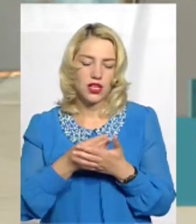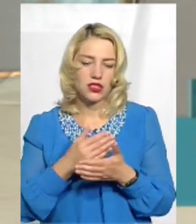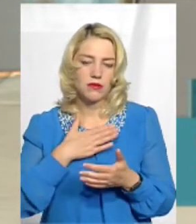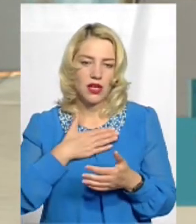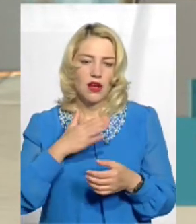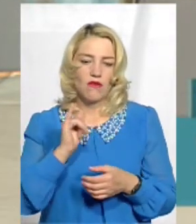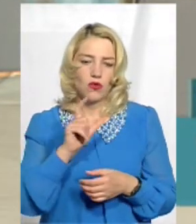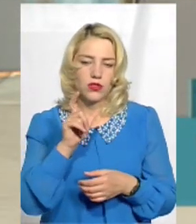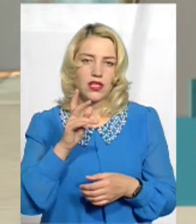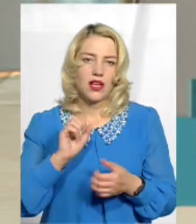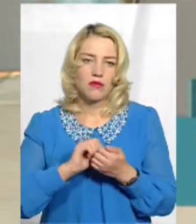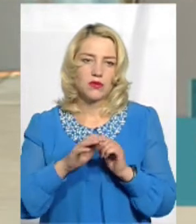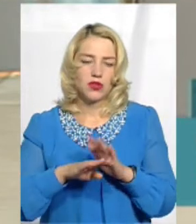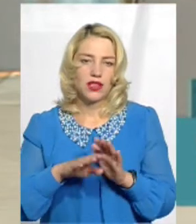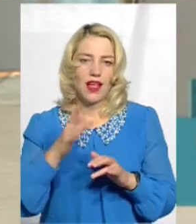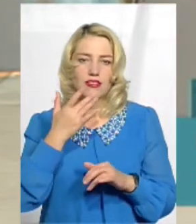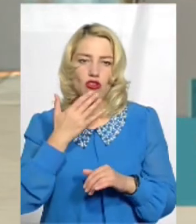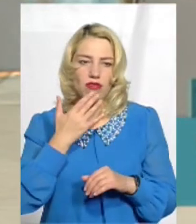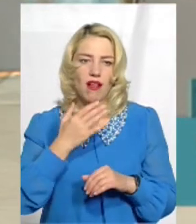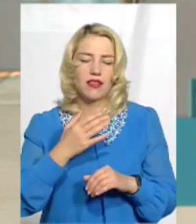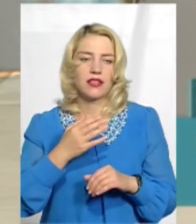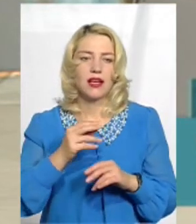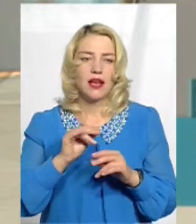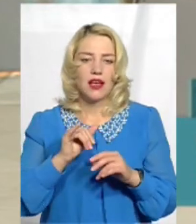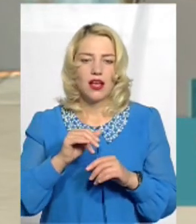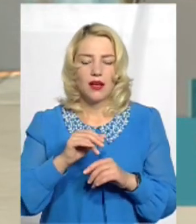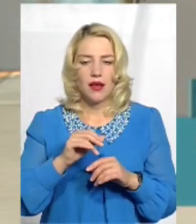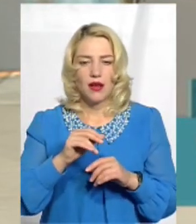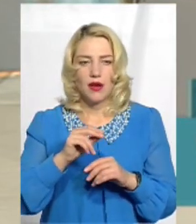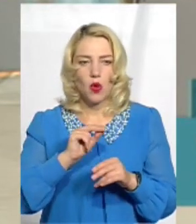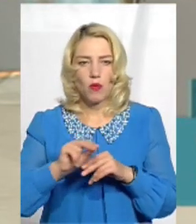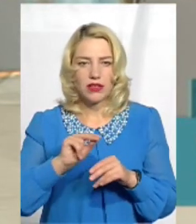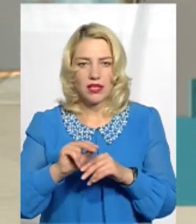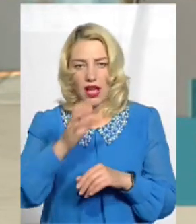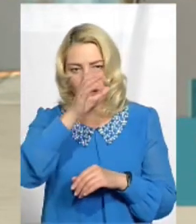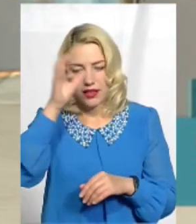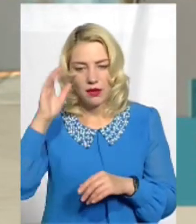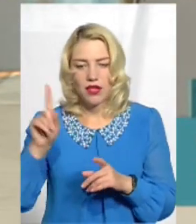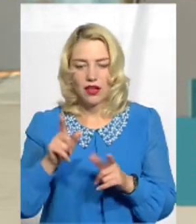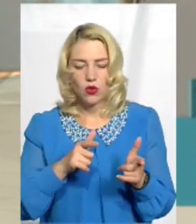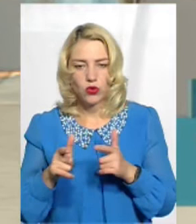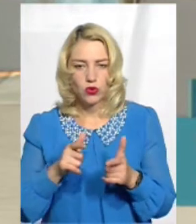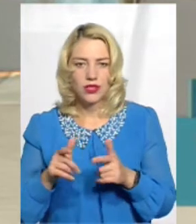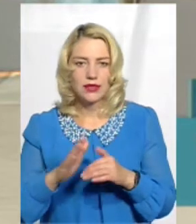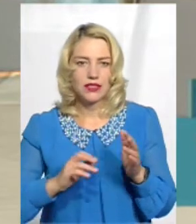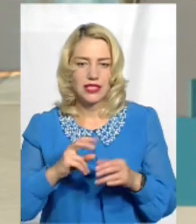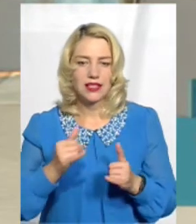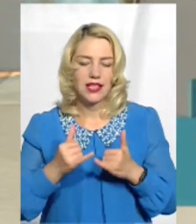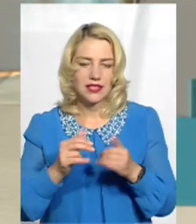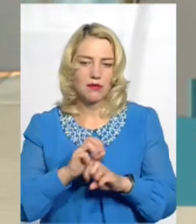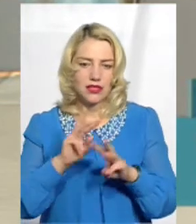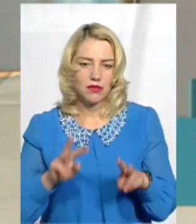з Кам'янець-Подільським національним, з гуманітарно-педагогічною академією, які готують цих спеціалістів для забезпечення от таких